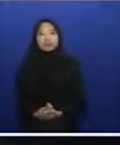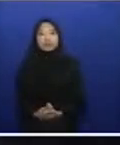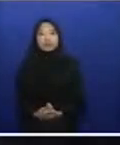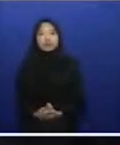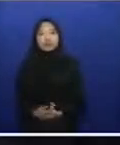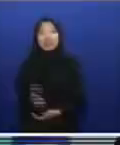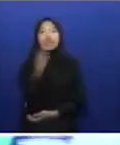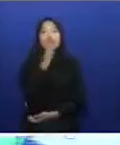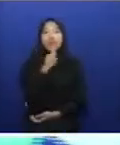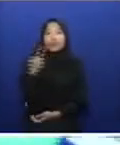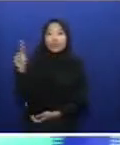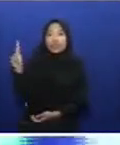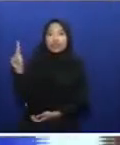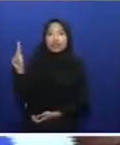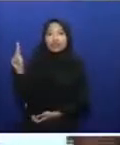Alhamdulillah muat loh.